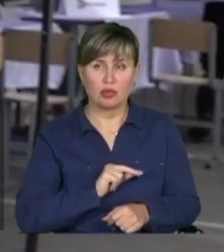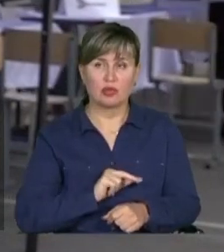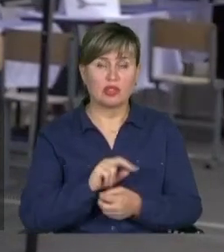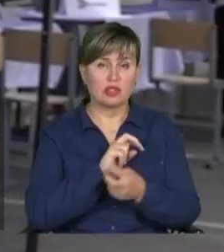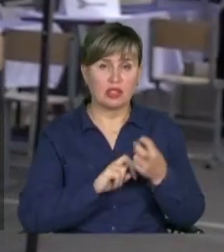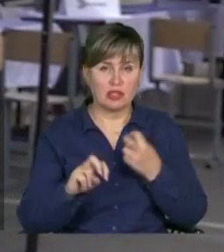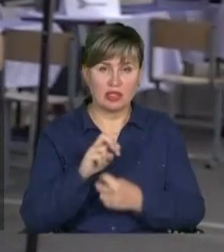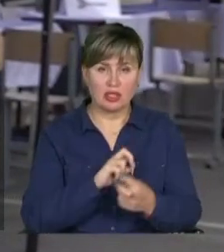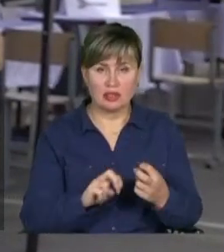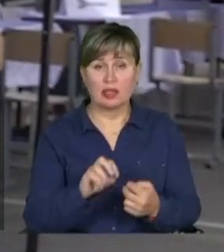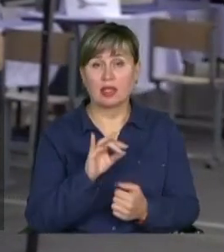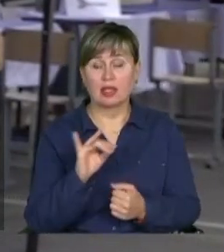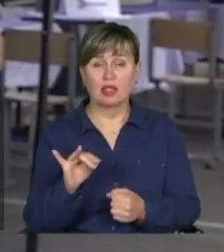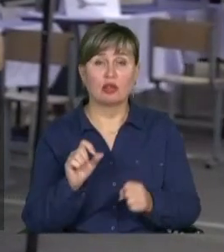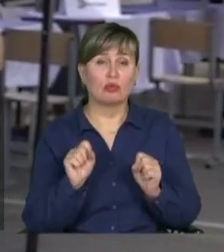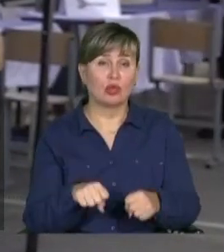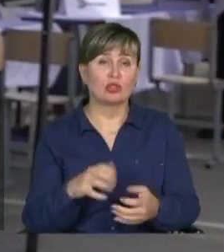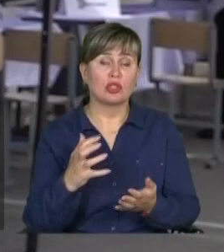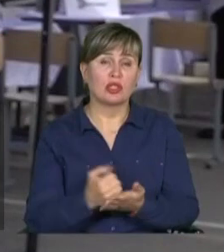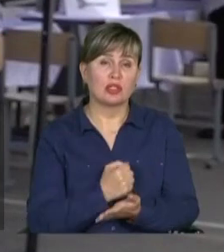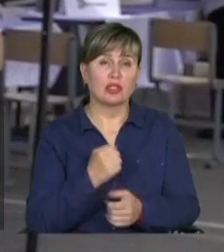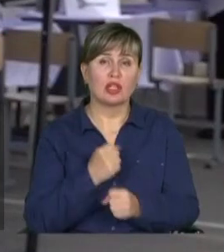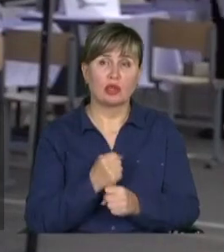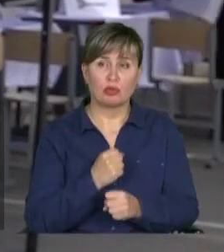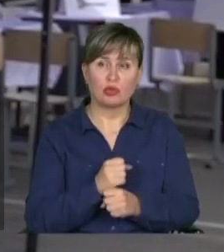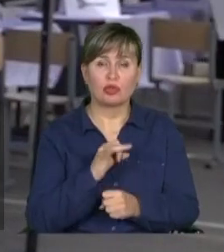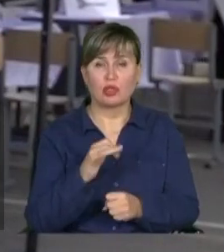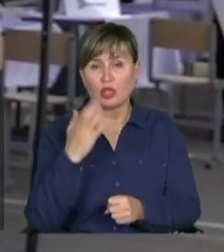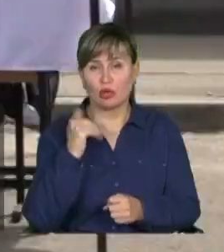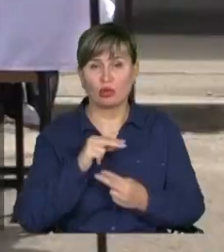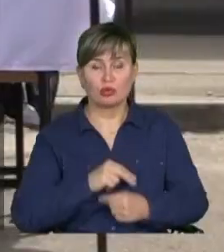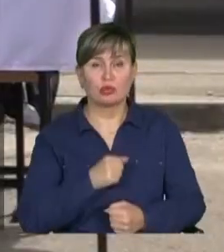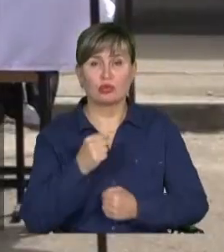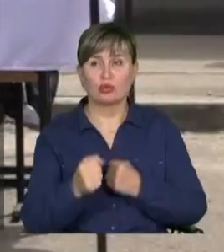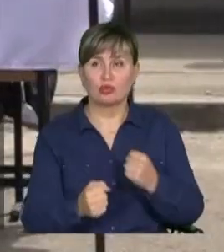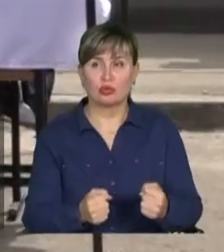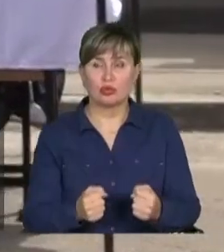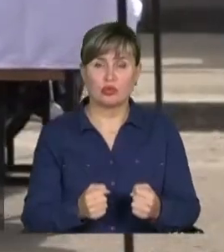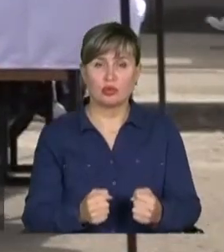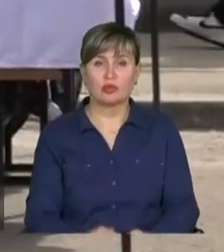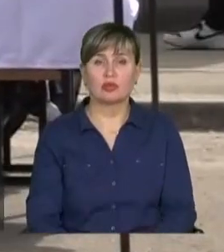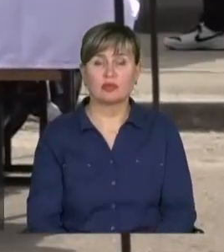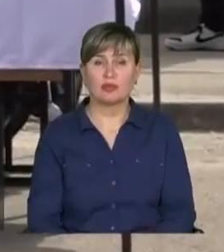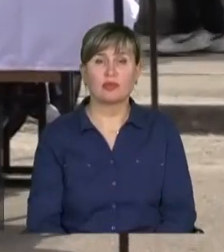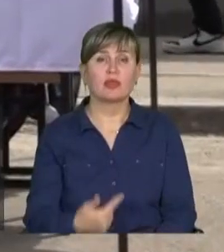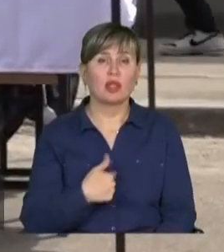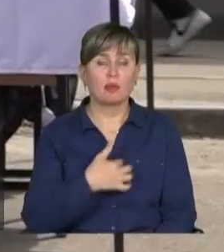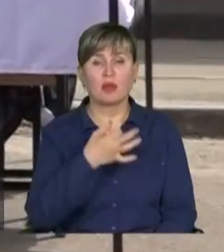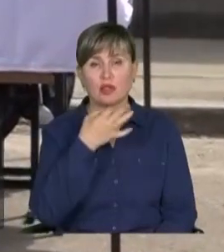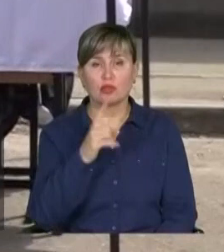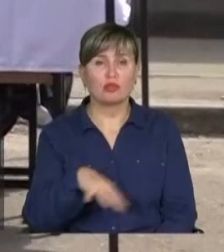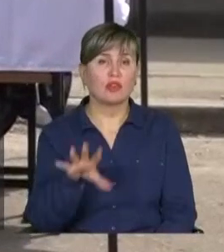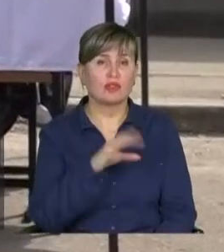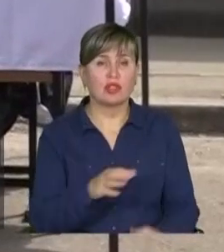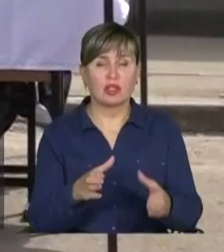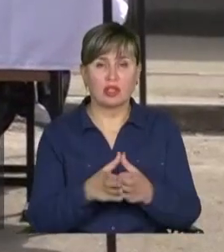соискателя. Можно найти работу и легко трудоустроиться. Мне понравилось, что во всех